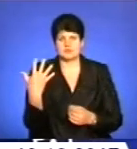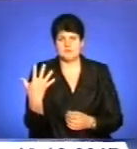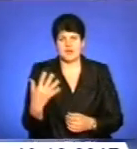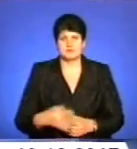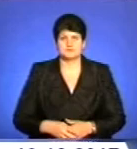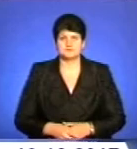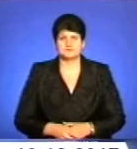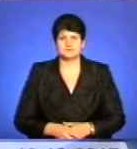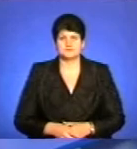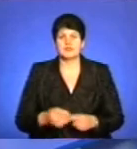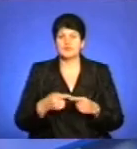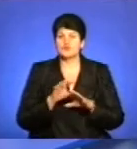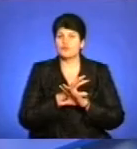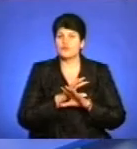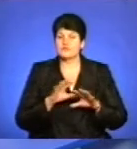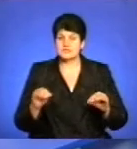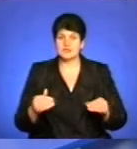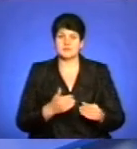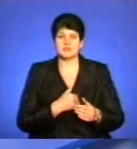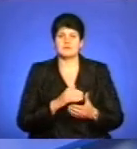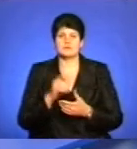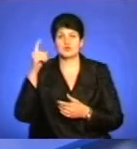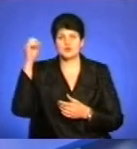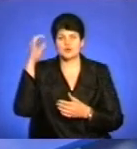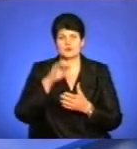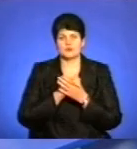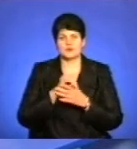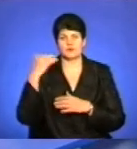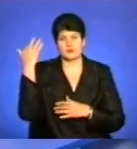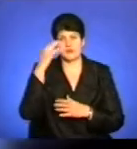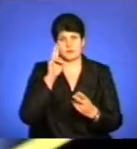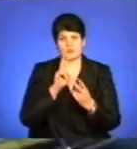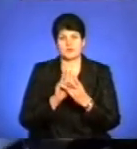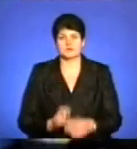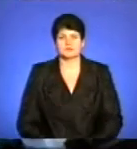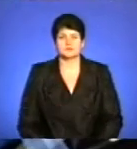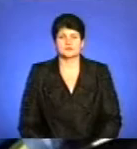На цьому у мене все. Я бажаю вам мирного і сонячного неба. Побачимось!